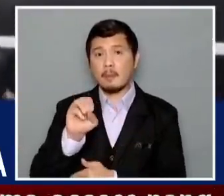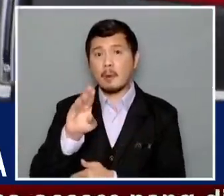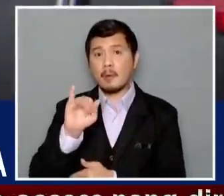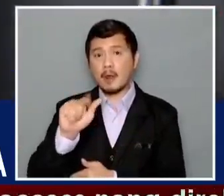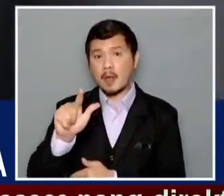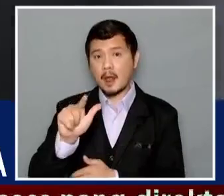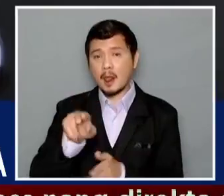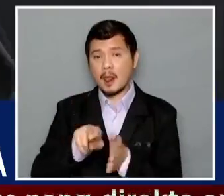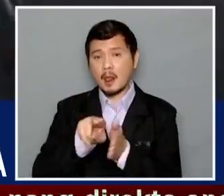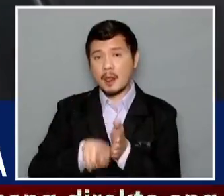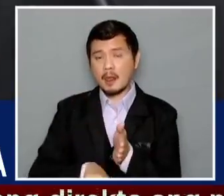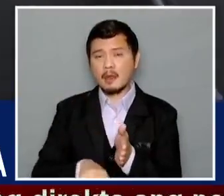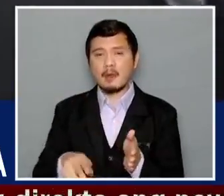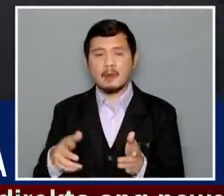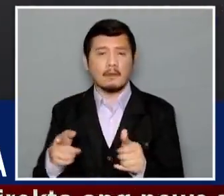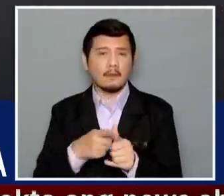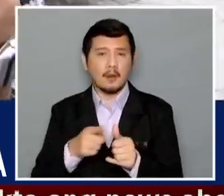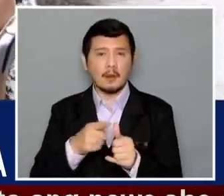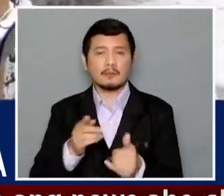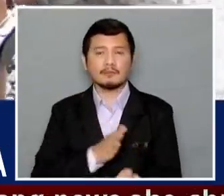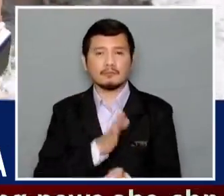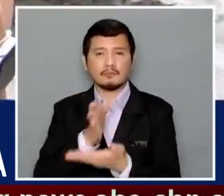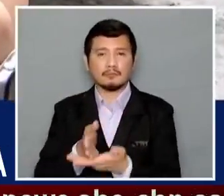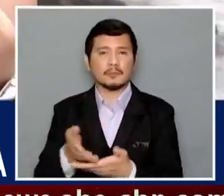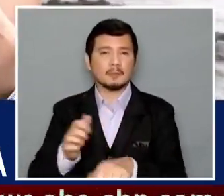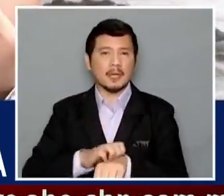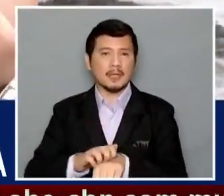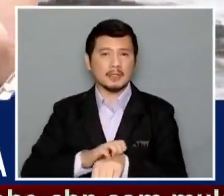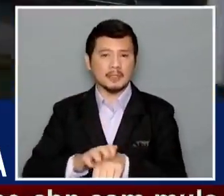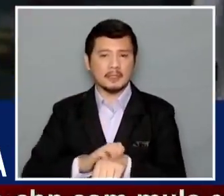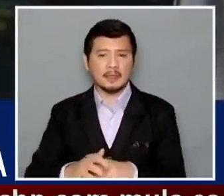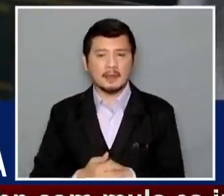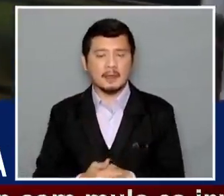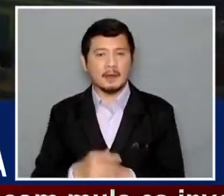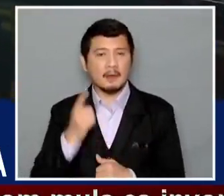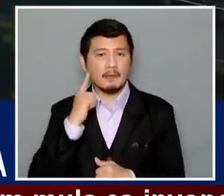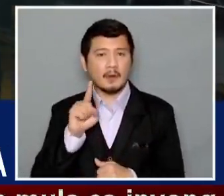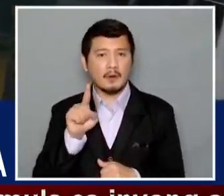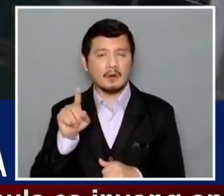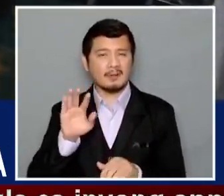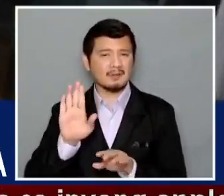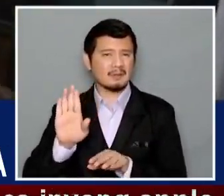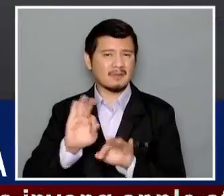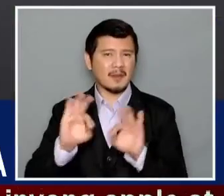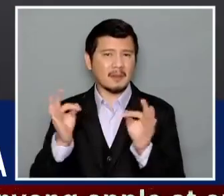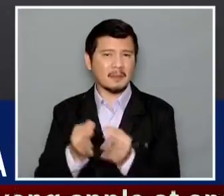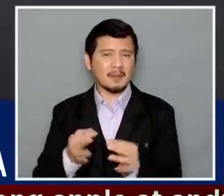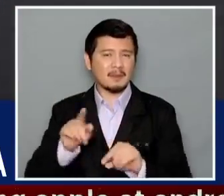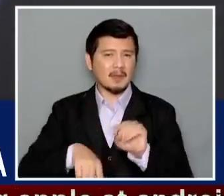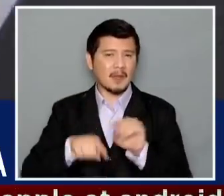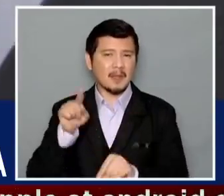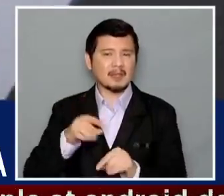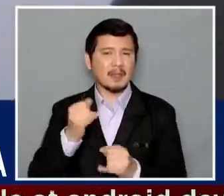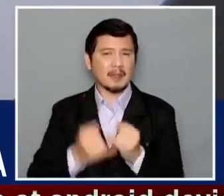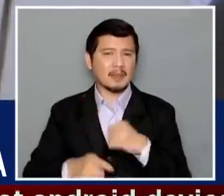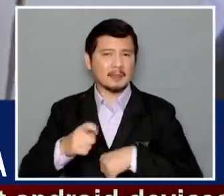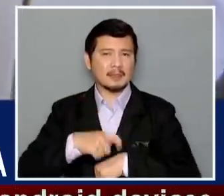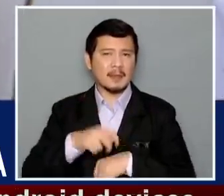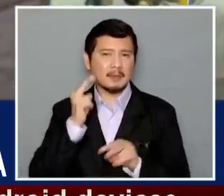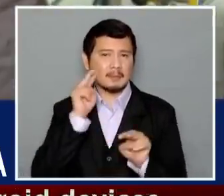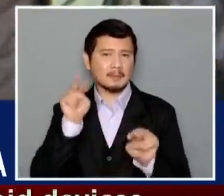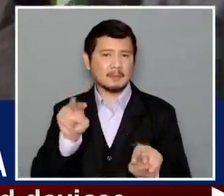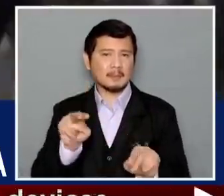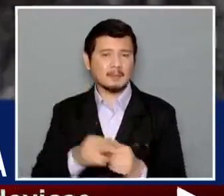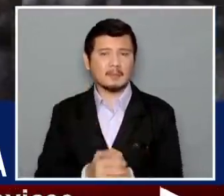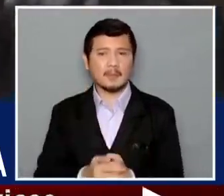tahanan sa Makati ang karo ni Lilo para sa huling sulyap ng mga naulilang mahal sa buhay. Nagpasalamat ang pamilya